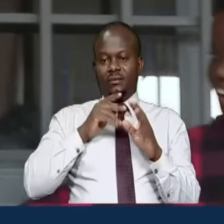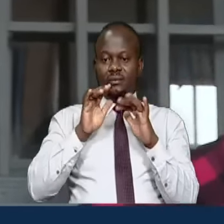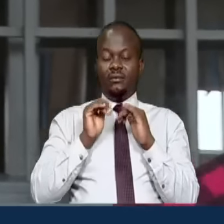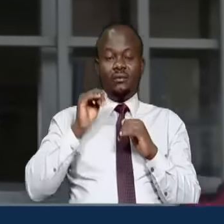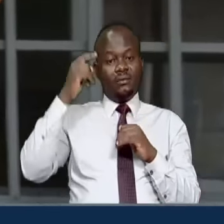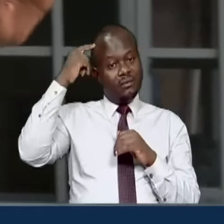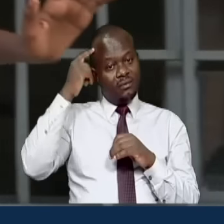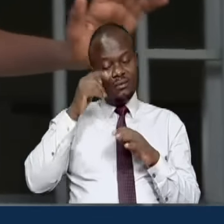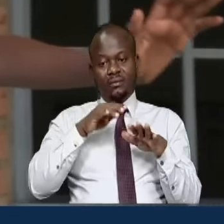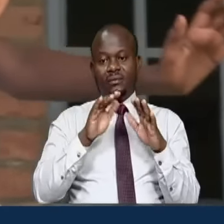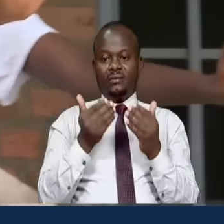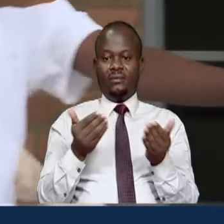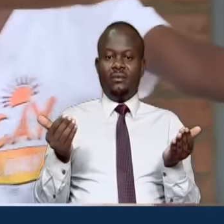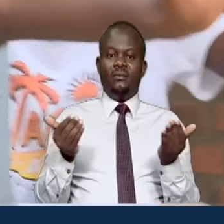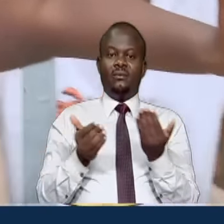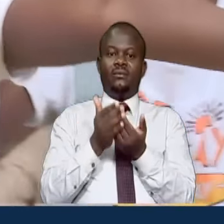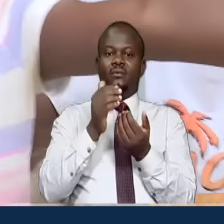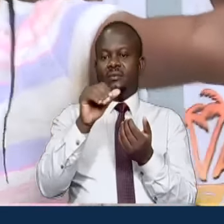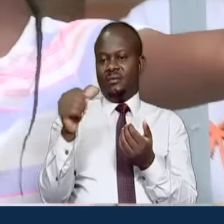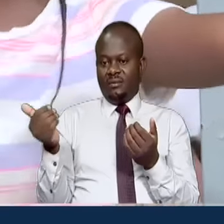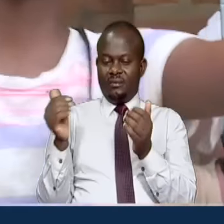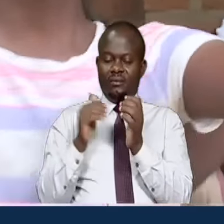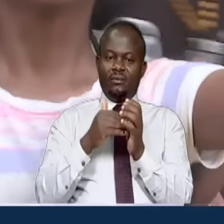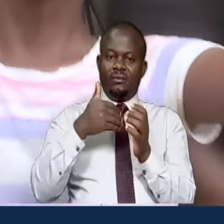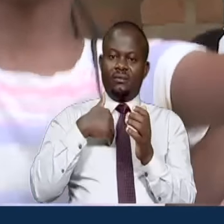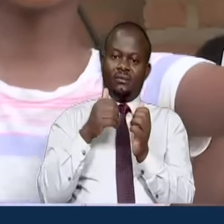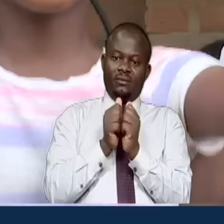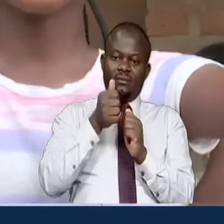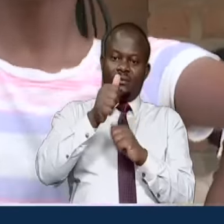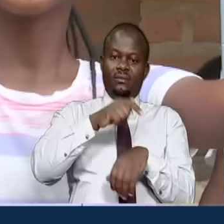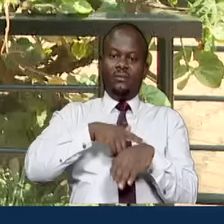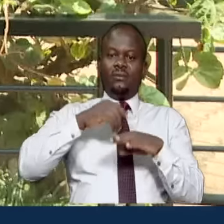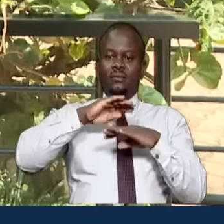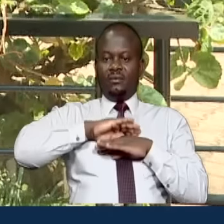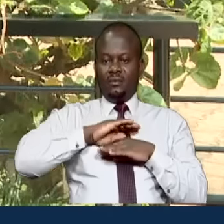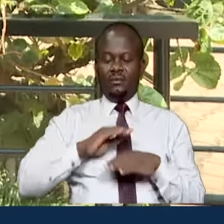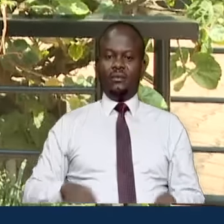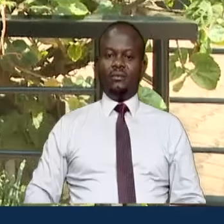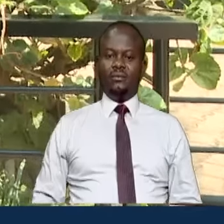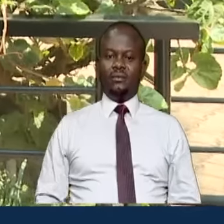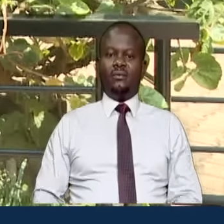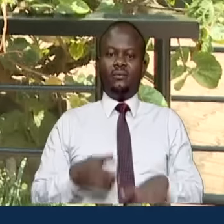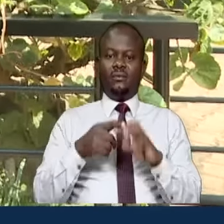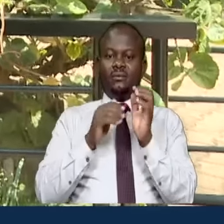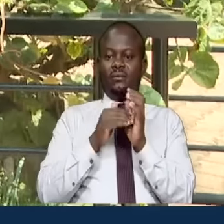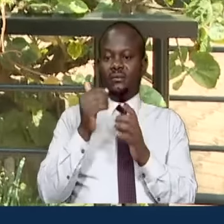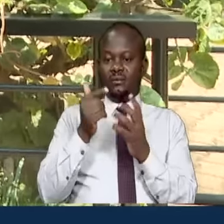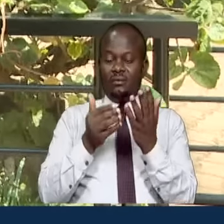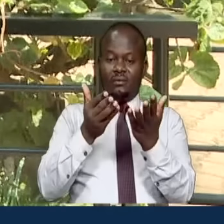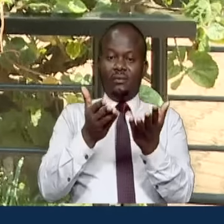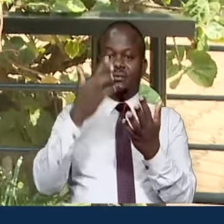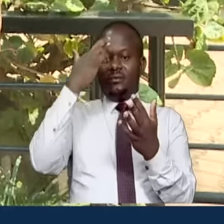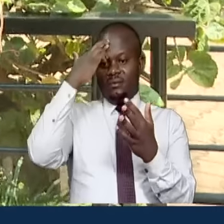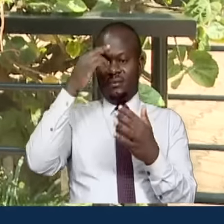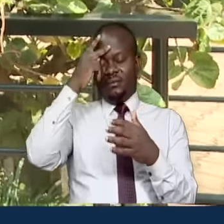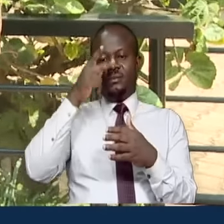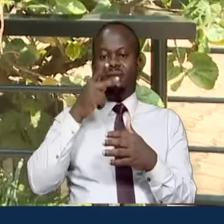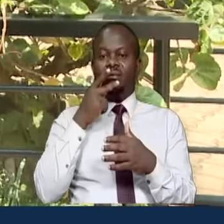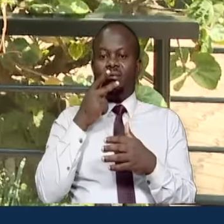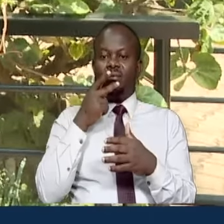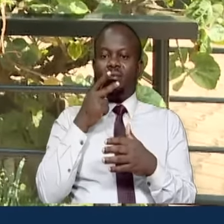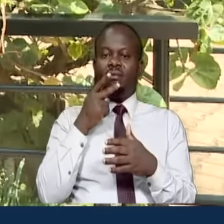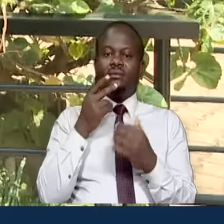kwivanaho abana babareresha abandi, ahubwo bakagirana nabo ibihe bihagije. Ariko angana none ni ukwibutsa ababyeyi